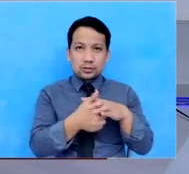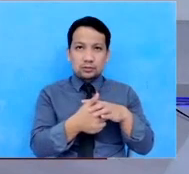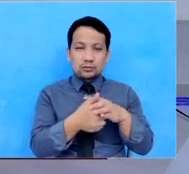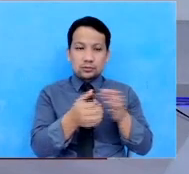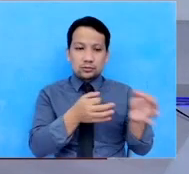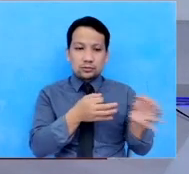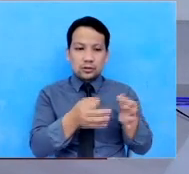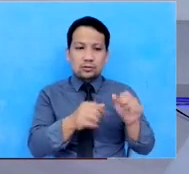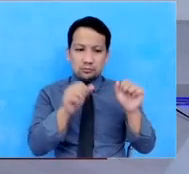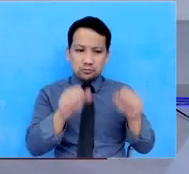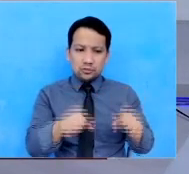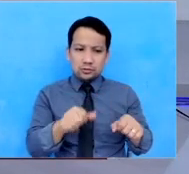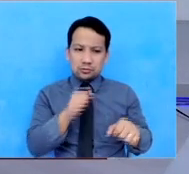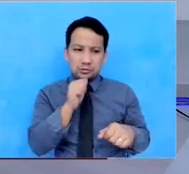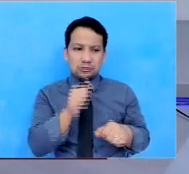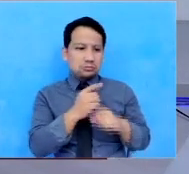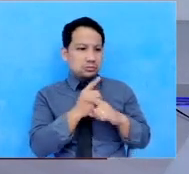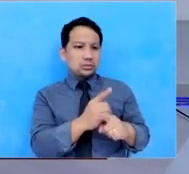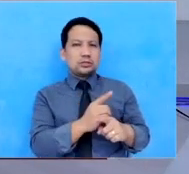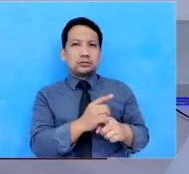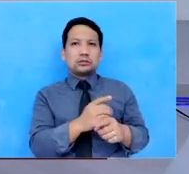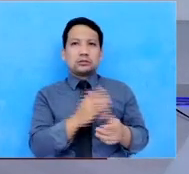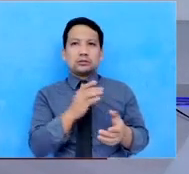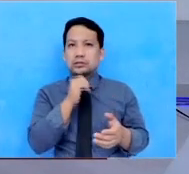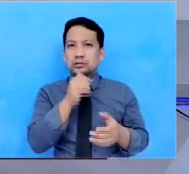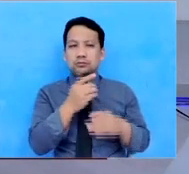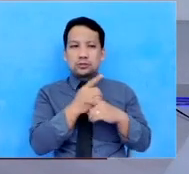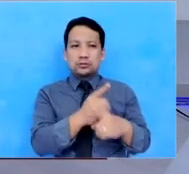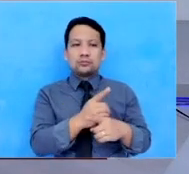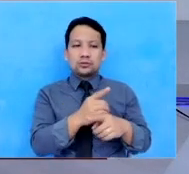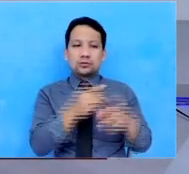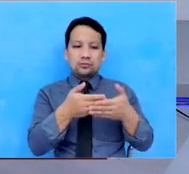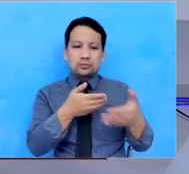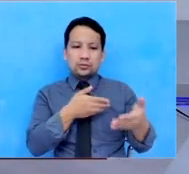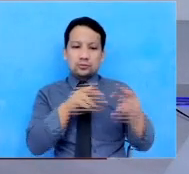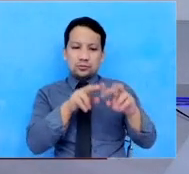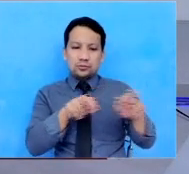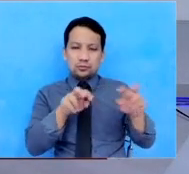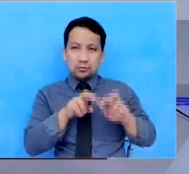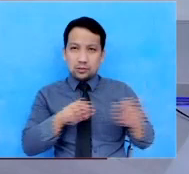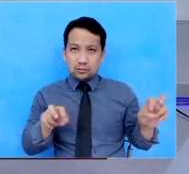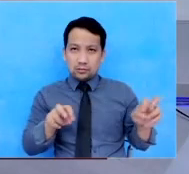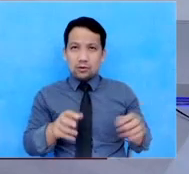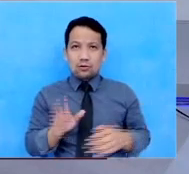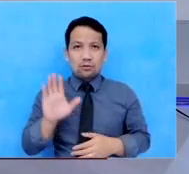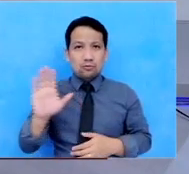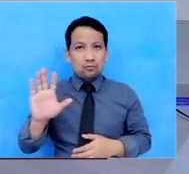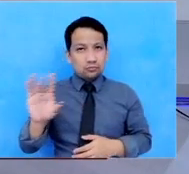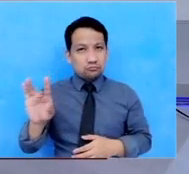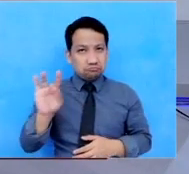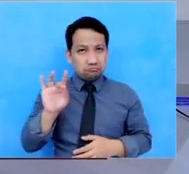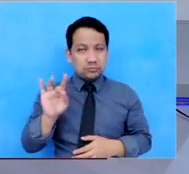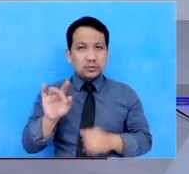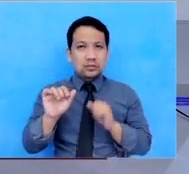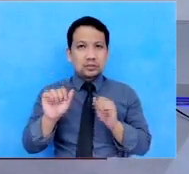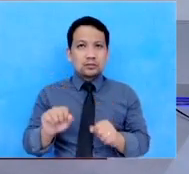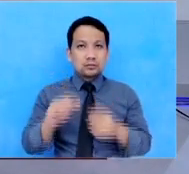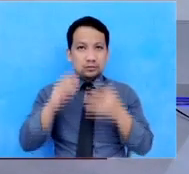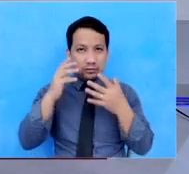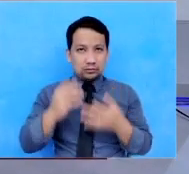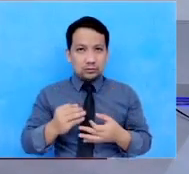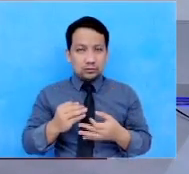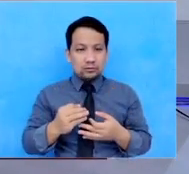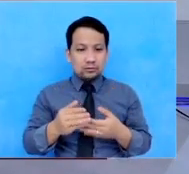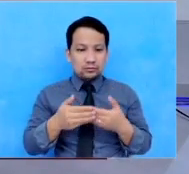ang kanyang karapatang dumepensa sa preliminary investigation. Kung yun po ang kanyang pipiliin, magdedesisyon ng mga prosecutor